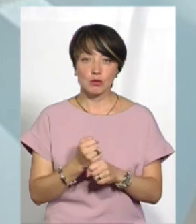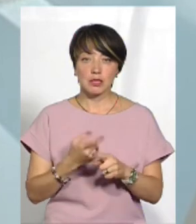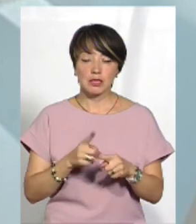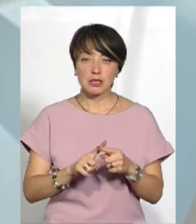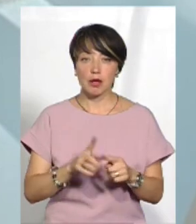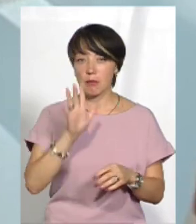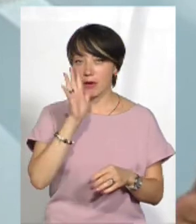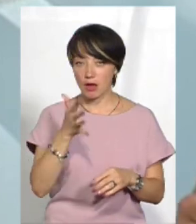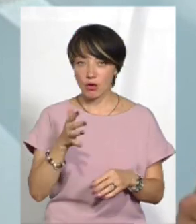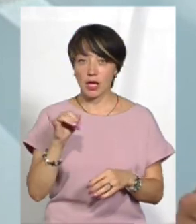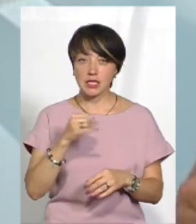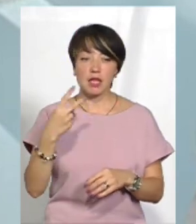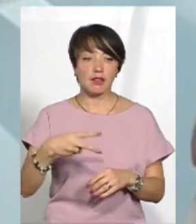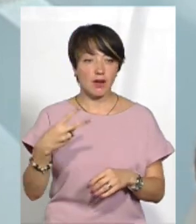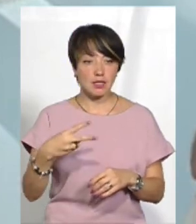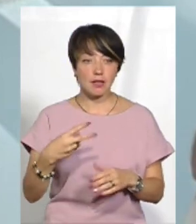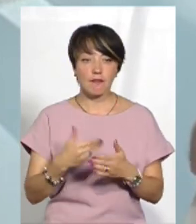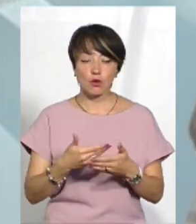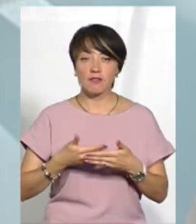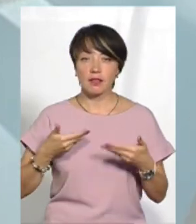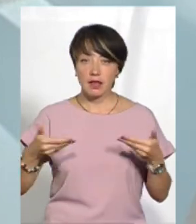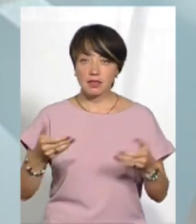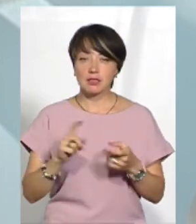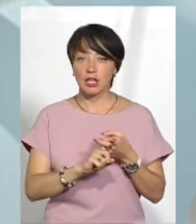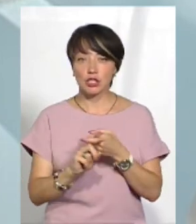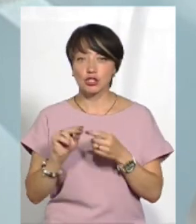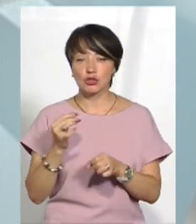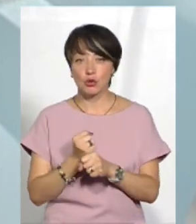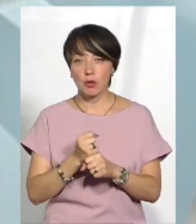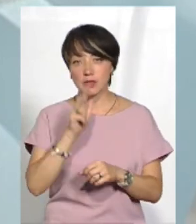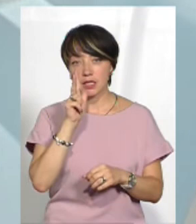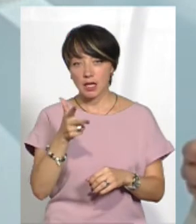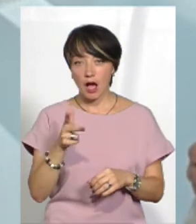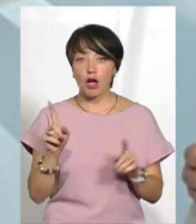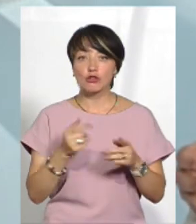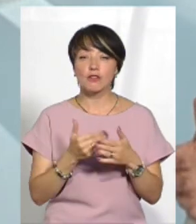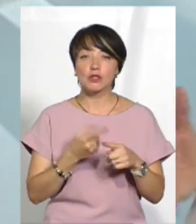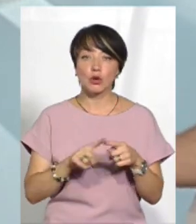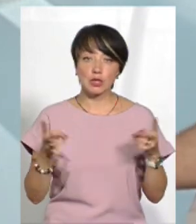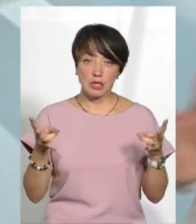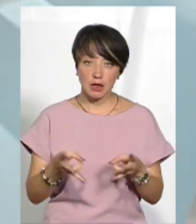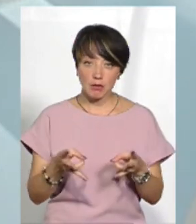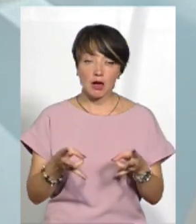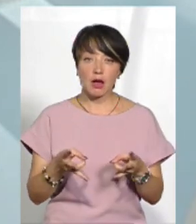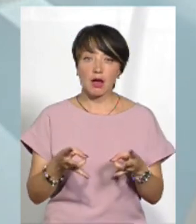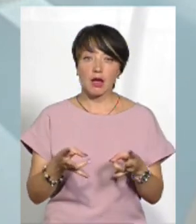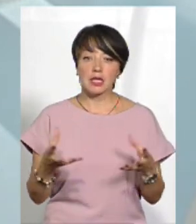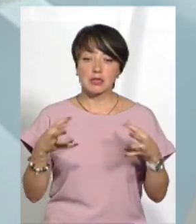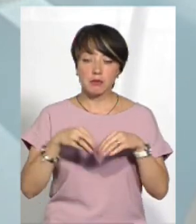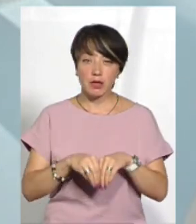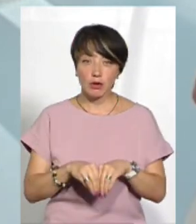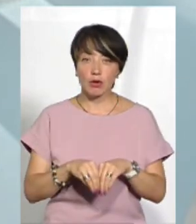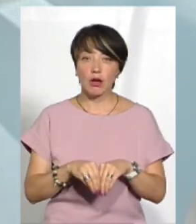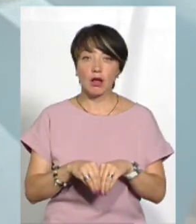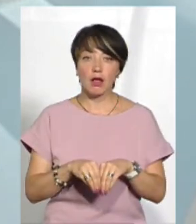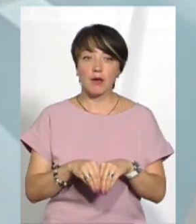можемо зробити за 5 і за 20. От від нас залежить, чи ми її зробимо за 3. А що від цього треба? Треба нам спільно